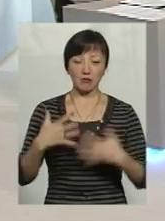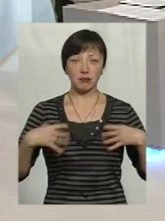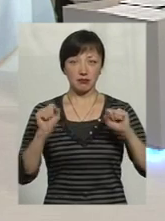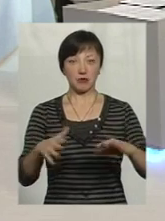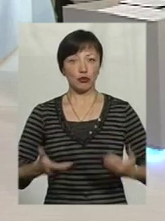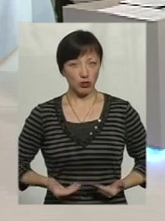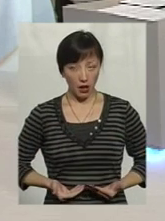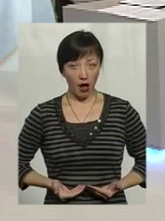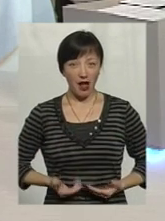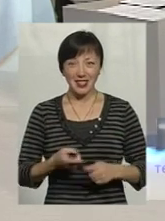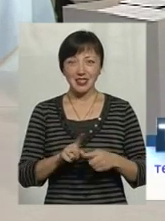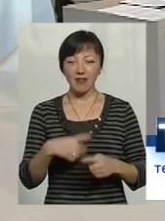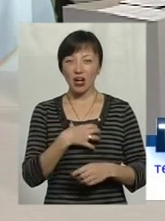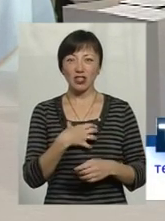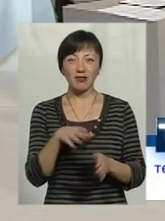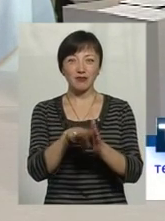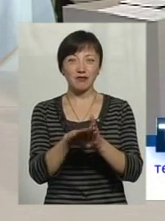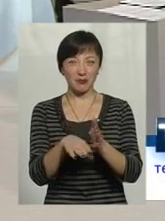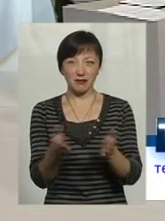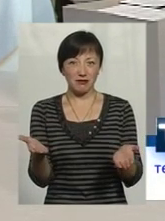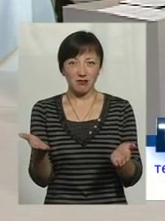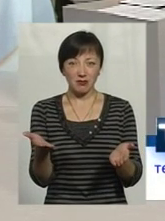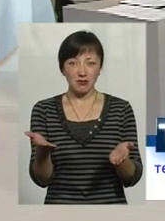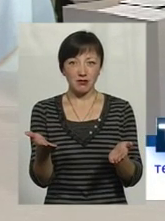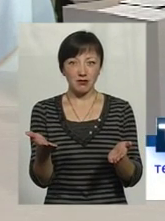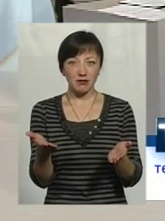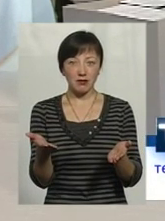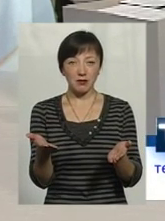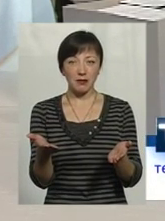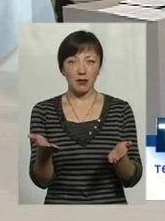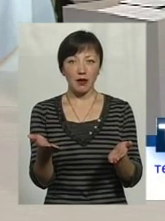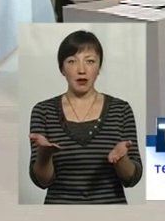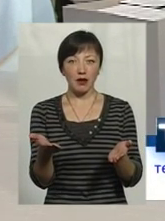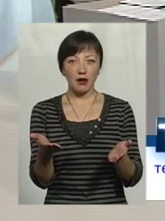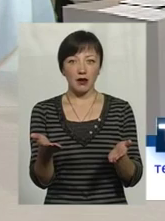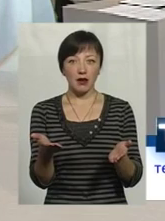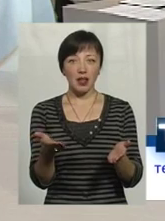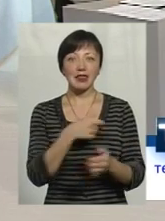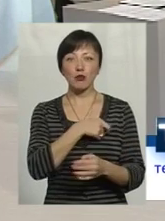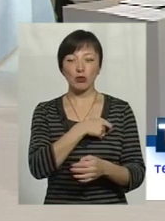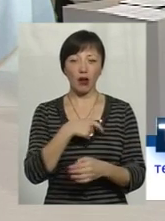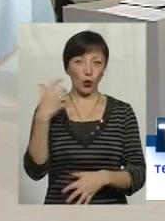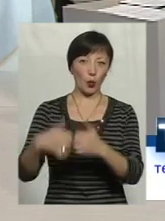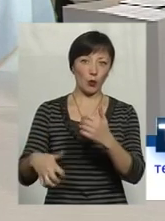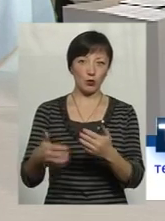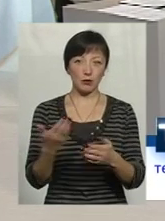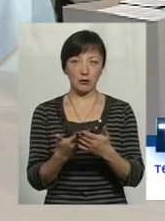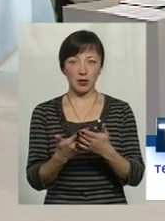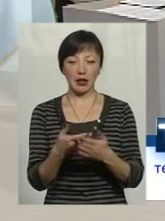життя, вони не реалізувалися в практиці наших депутатів, які